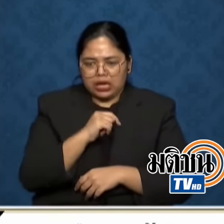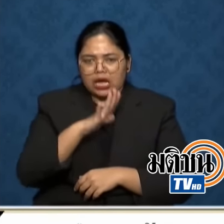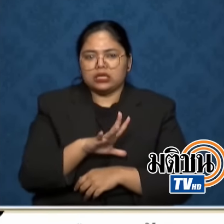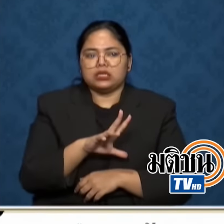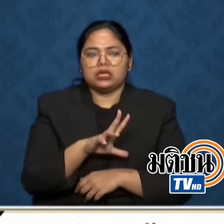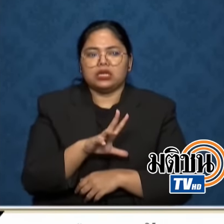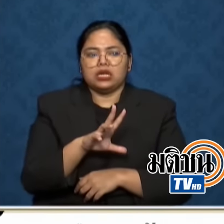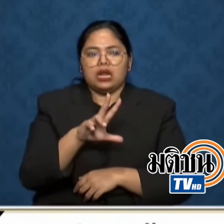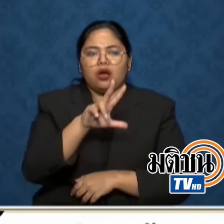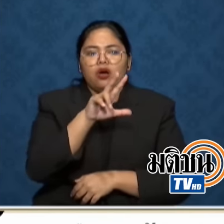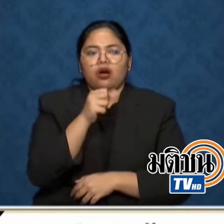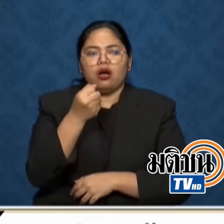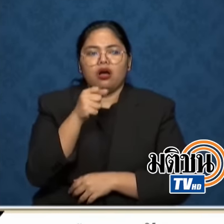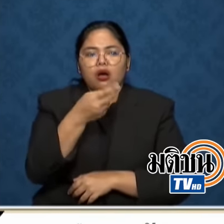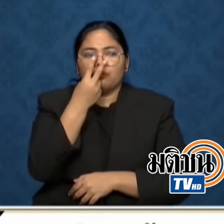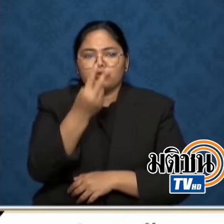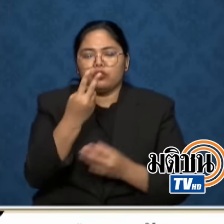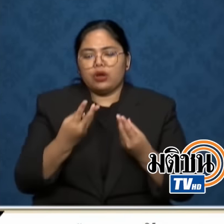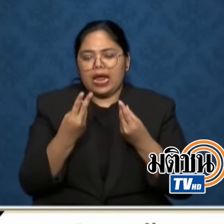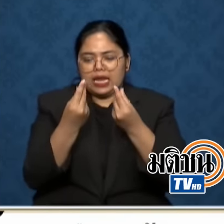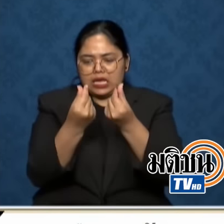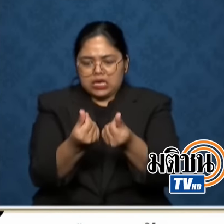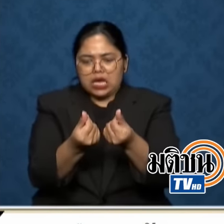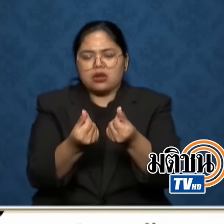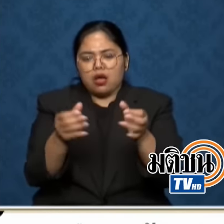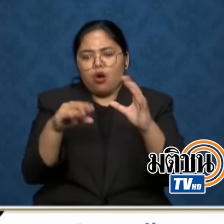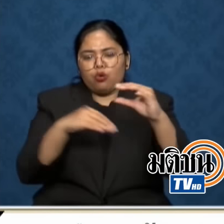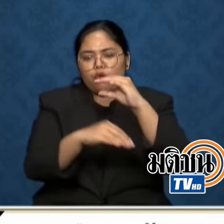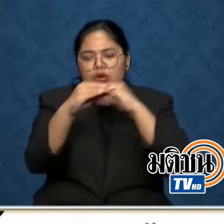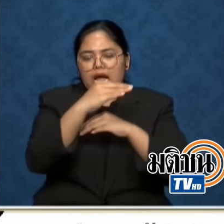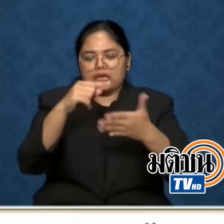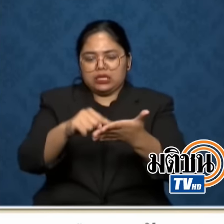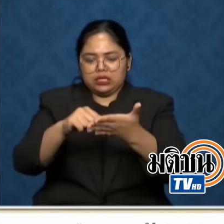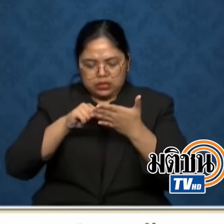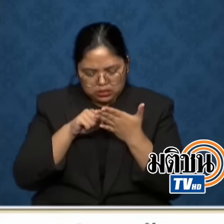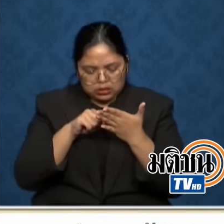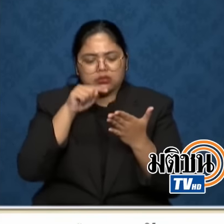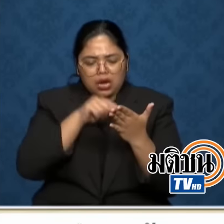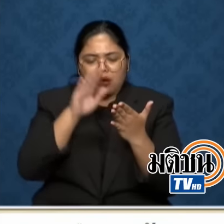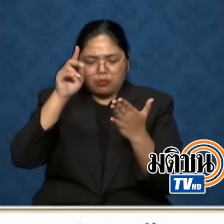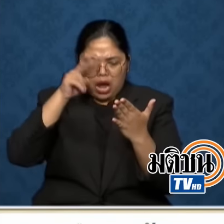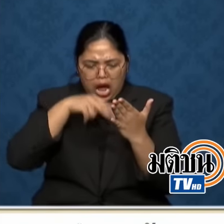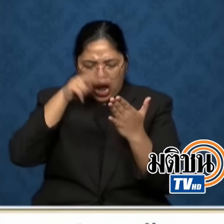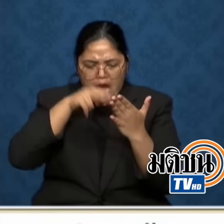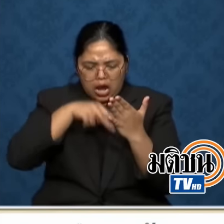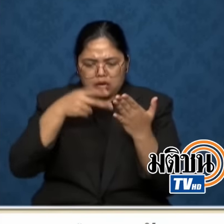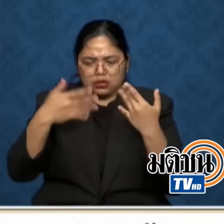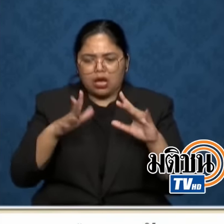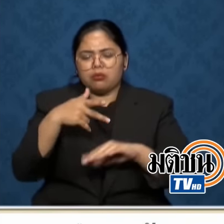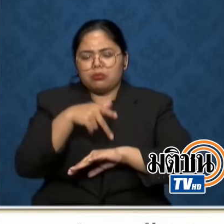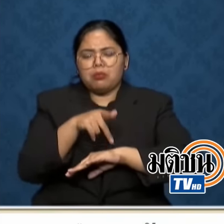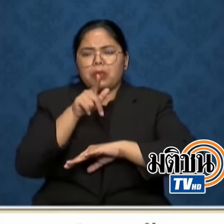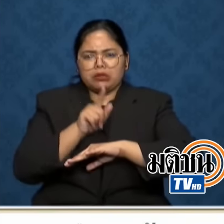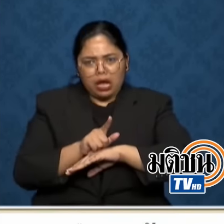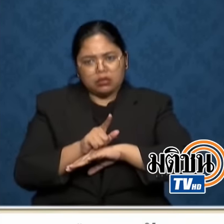173.5 ล้านบาทครับซึ่งผมไปดูในรายละเอียดโครงการครับที่เขาเสนอมาเนี่ยปรากฏว่าท่านประธานก็น่าสน